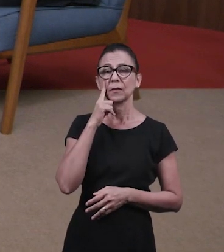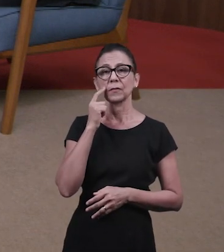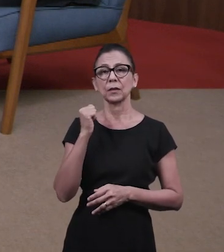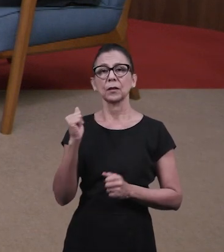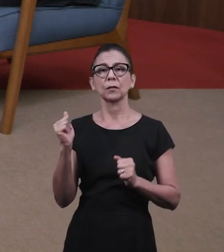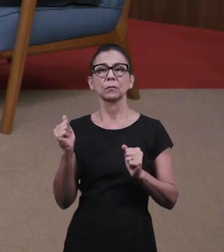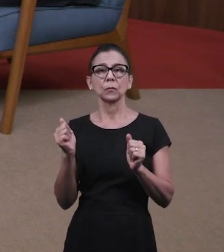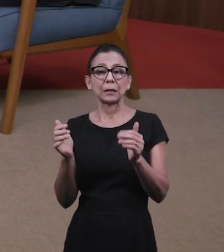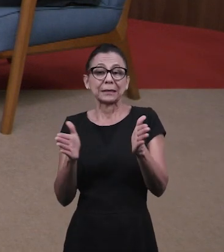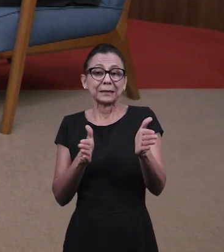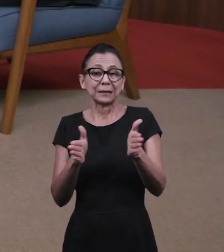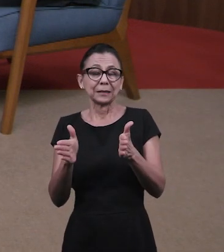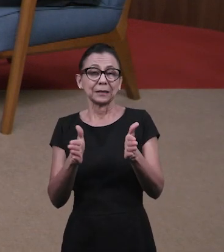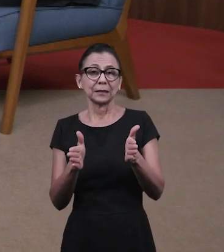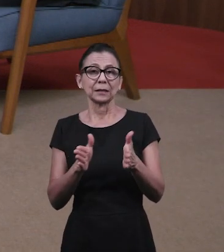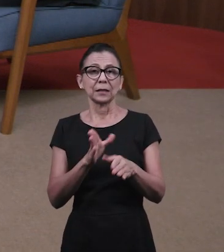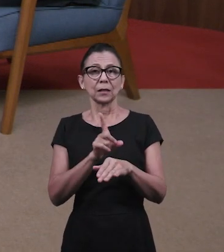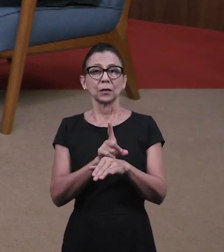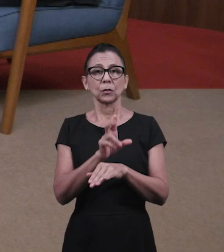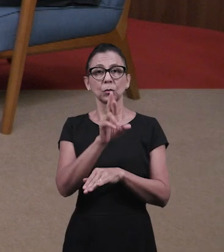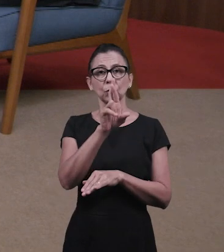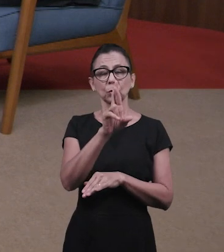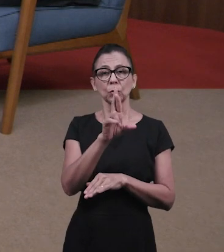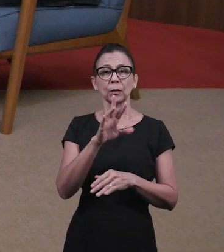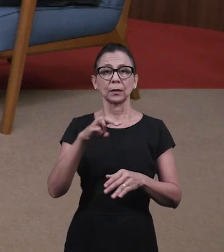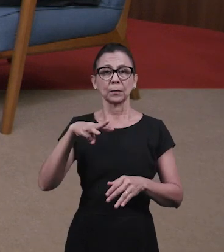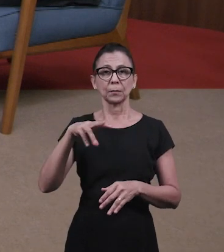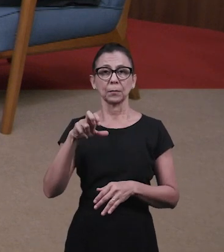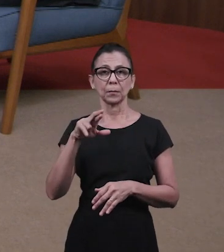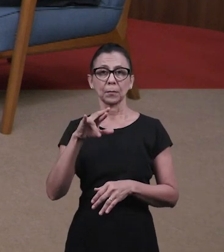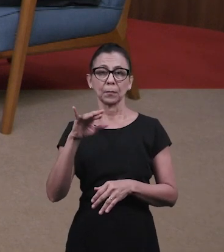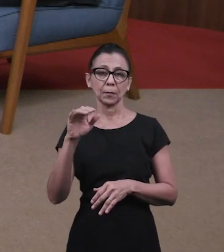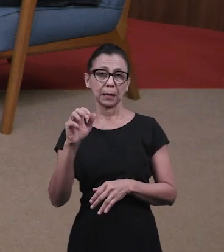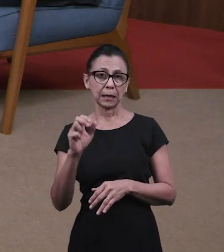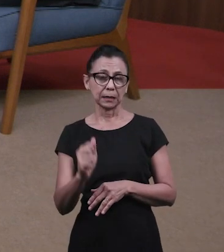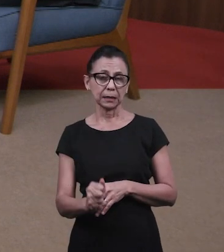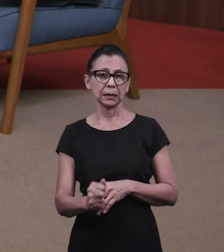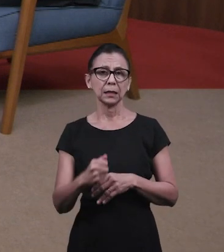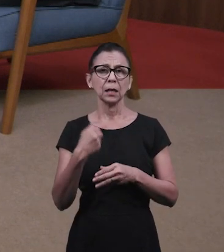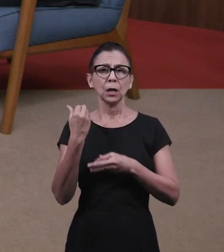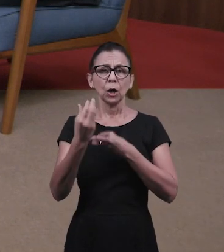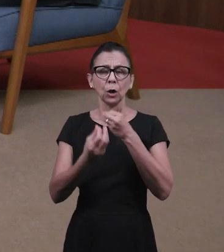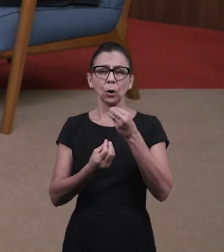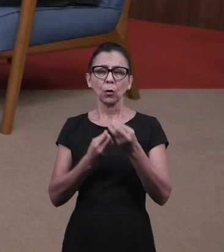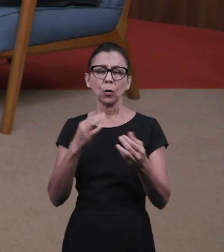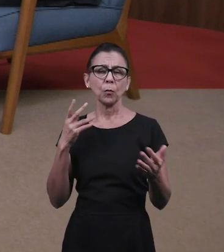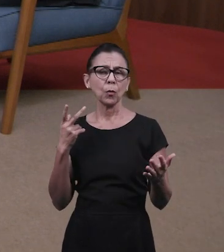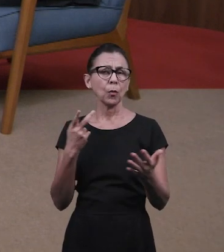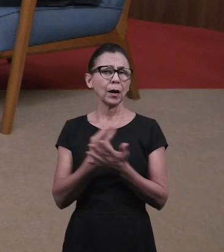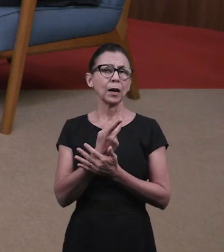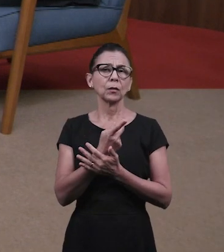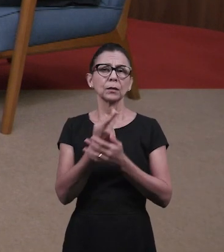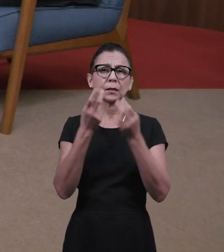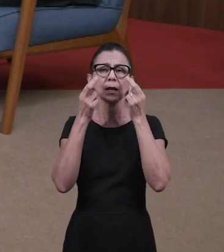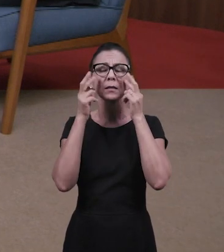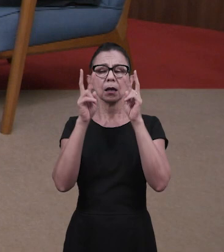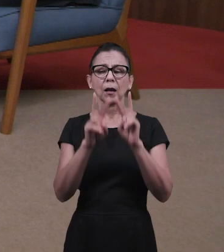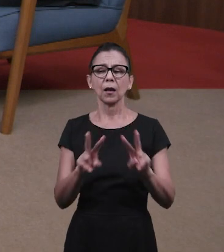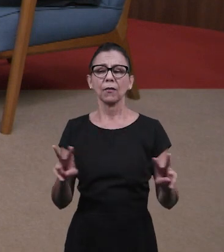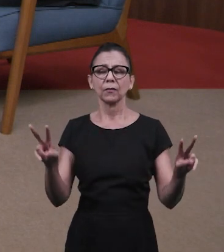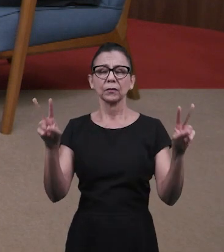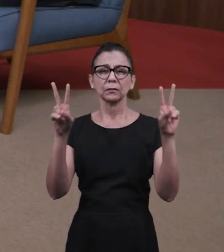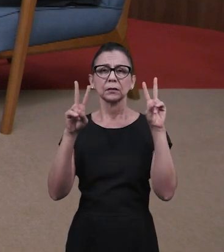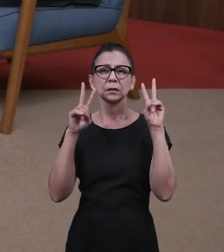après, vous assistez au volet accessibilité où la docteure Maria Amine va nous parler comment se passe le processus de